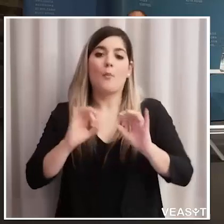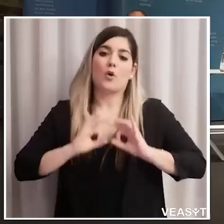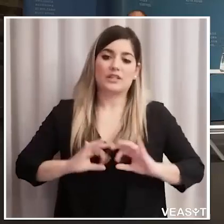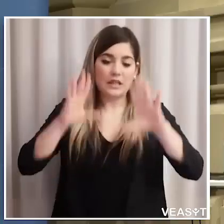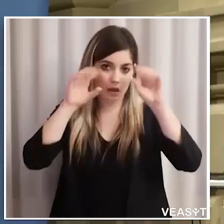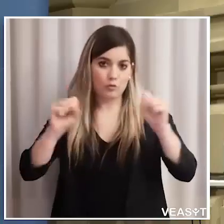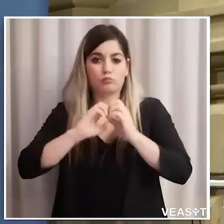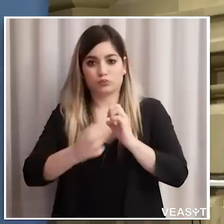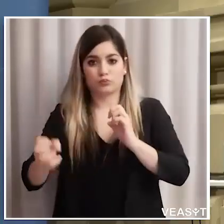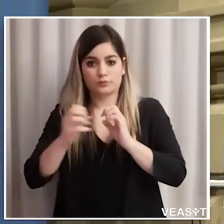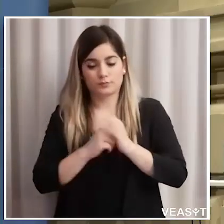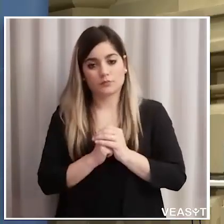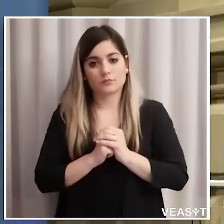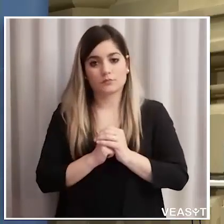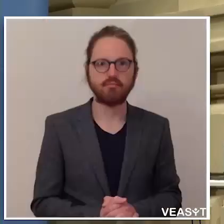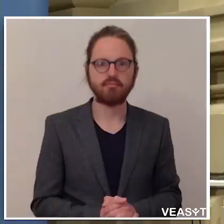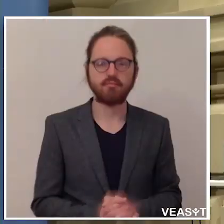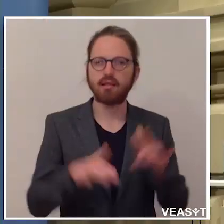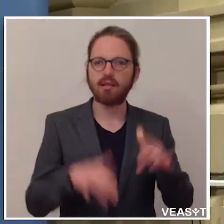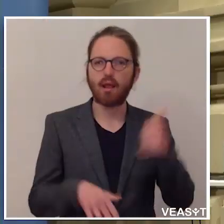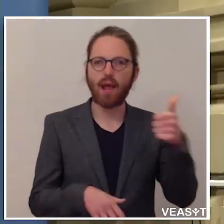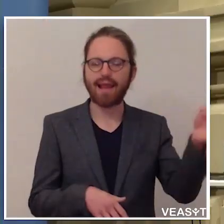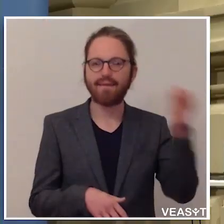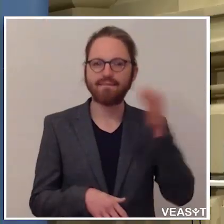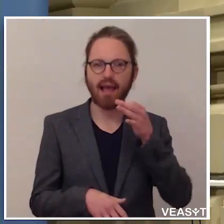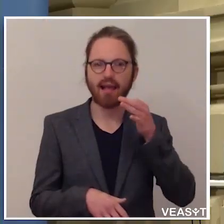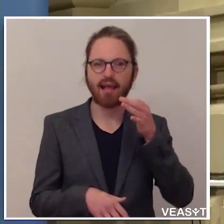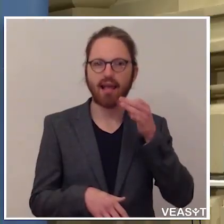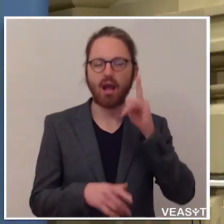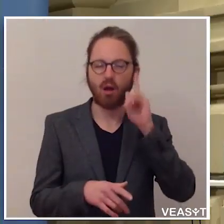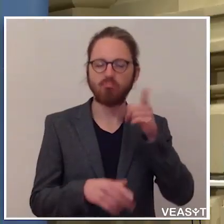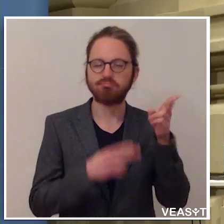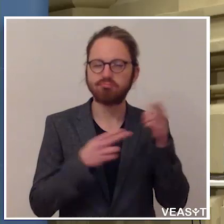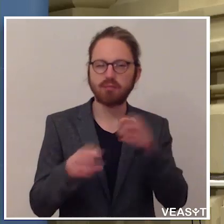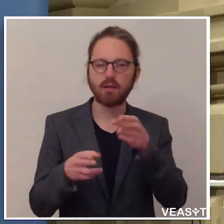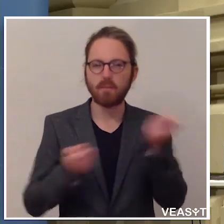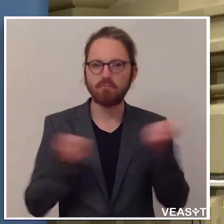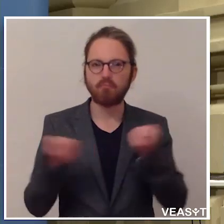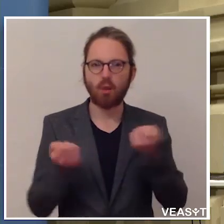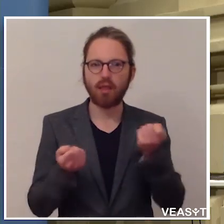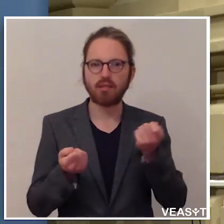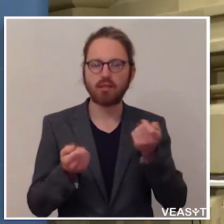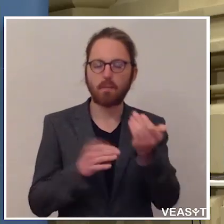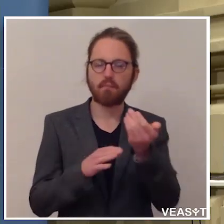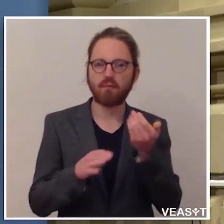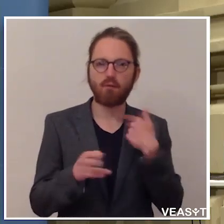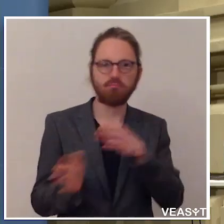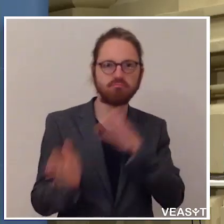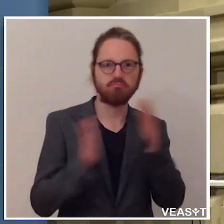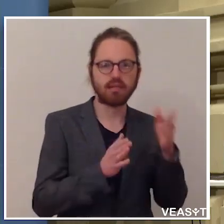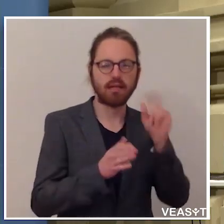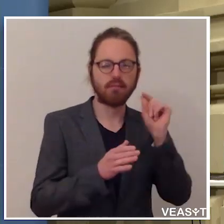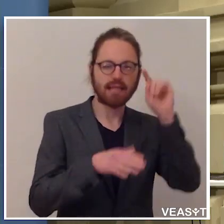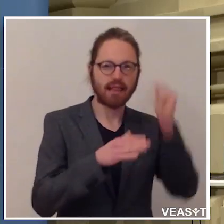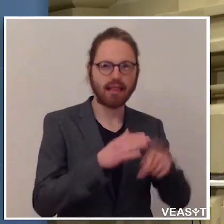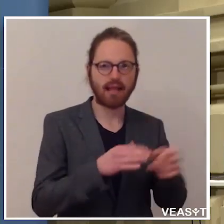Wir haben noch eine Frage, die auch in die politische Richtung geht, bevor wir zu einigen eher Detailfragen kommen. Wer